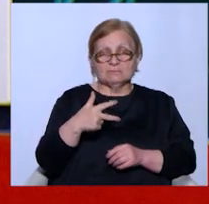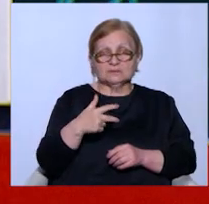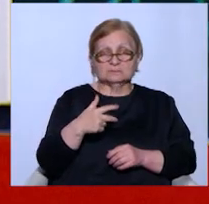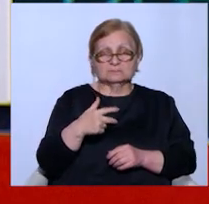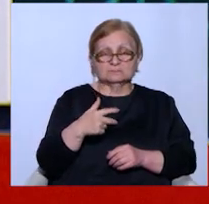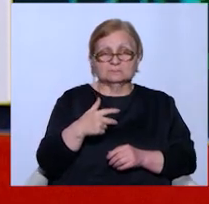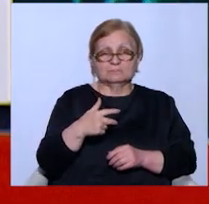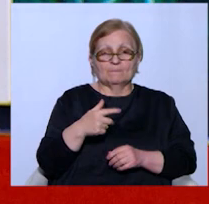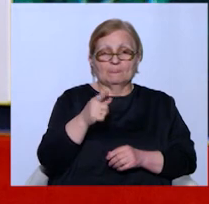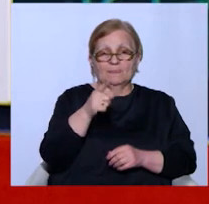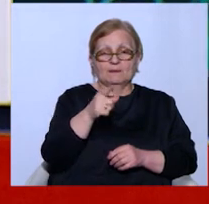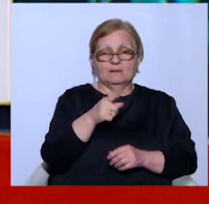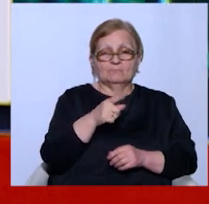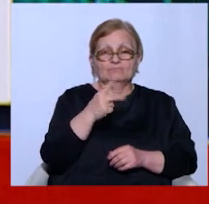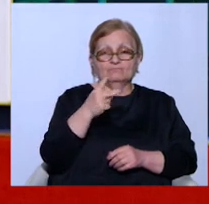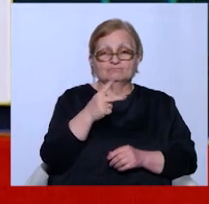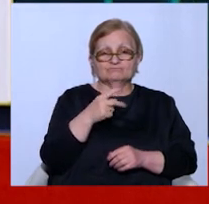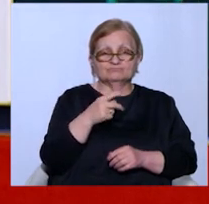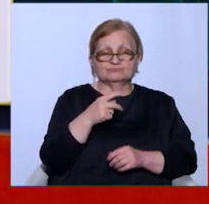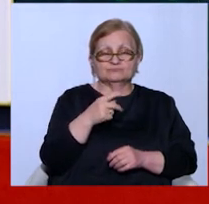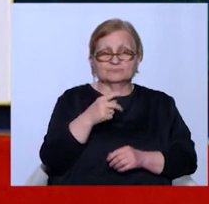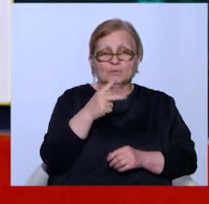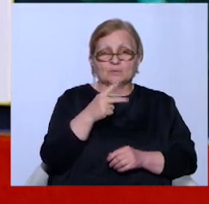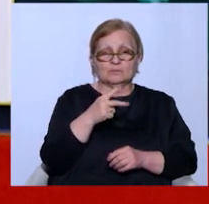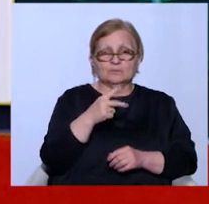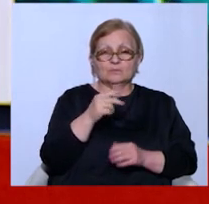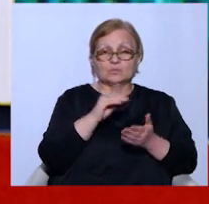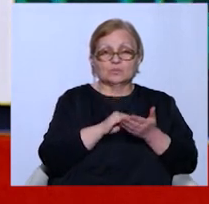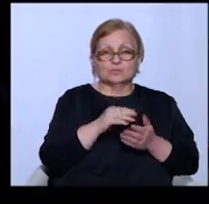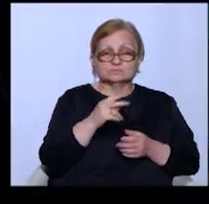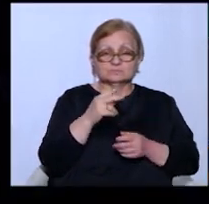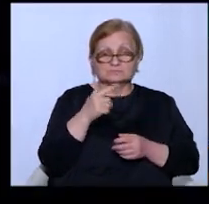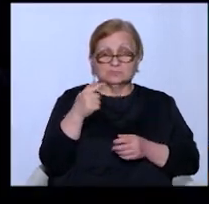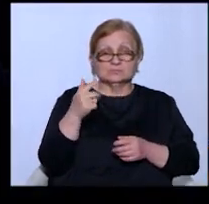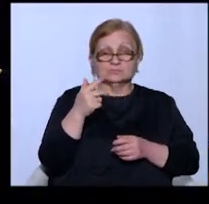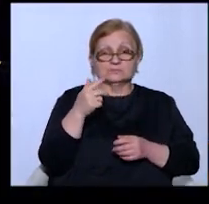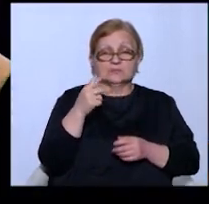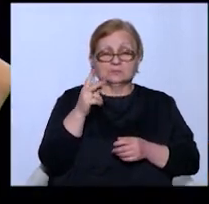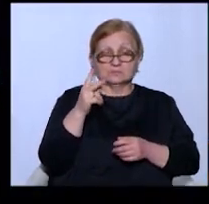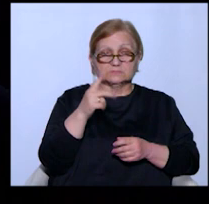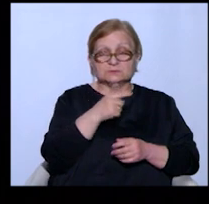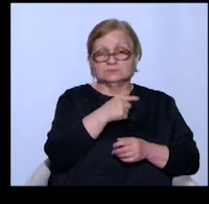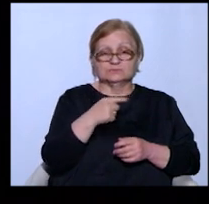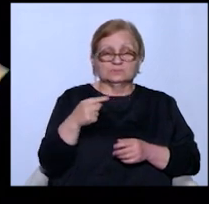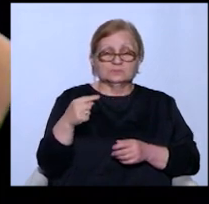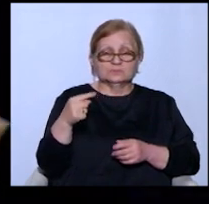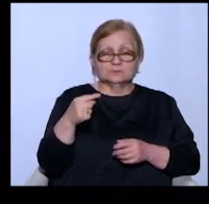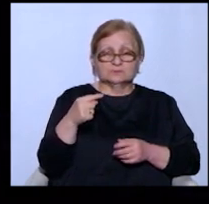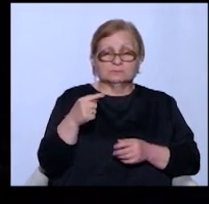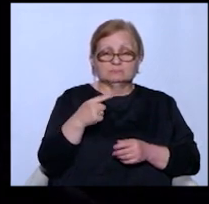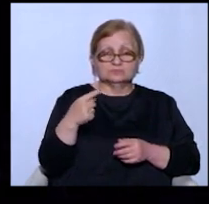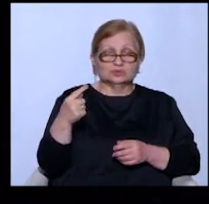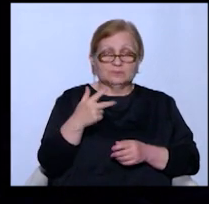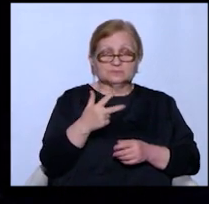თანხის მესამედი რა არის? 2x - 1000-ის მესამედი რა არის? როგორ ჩავწეროთ? 2x - 1000